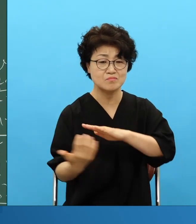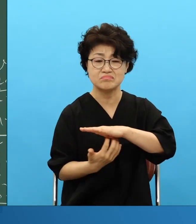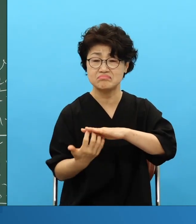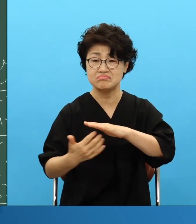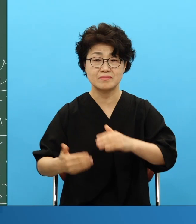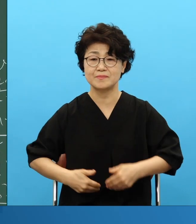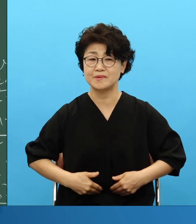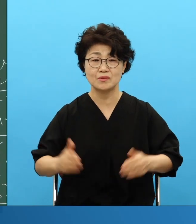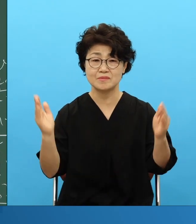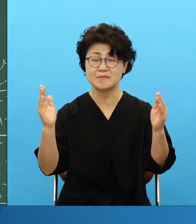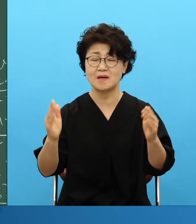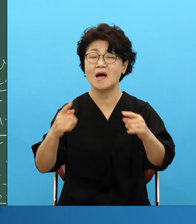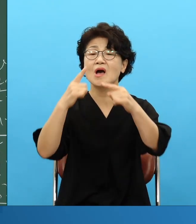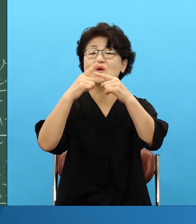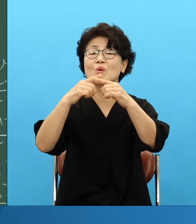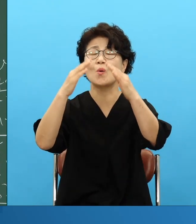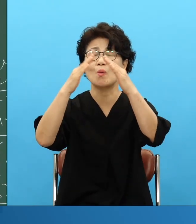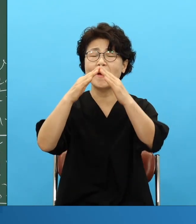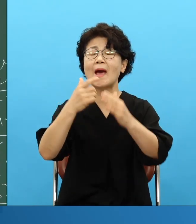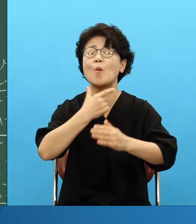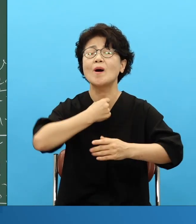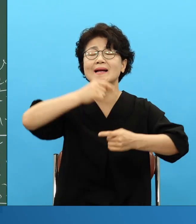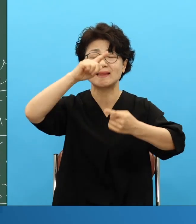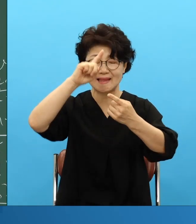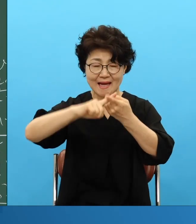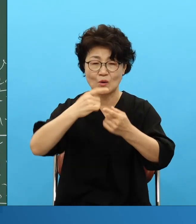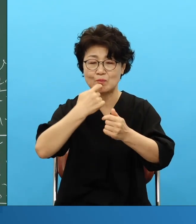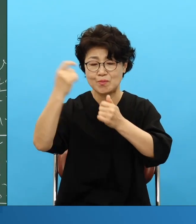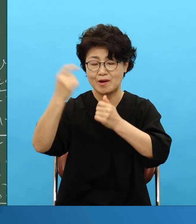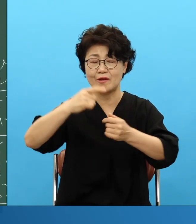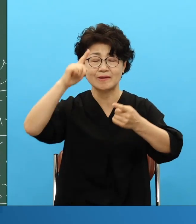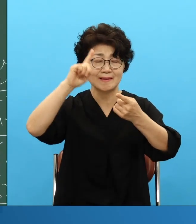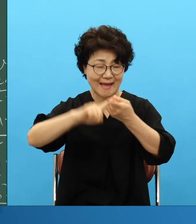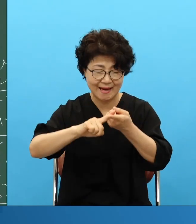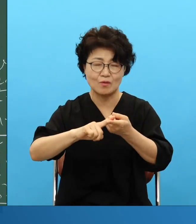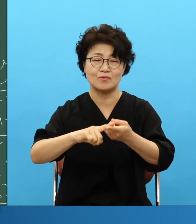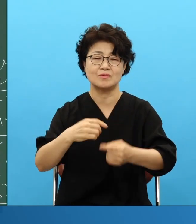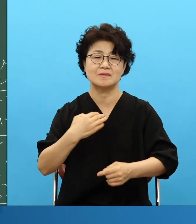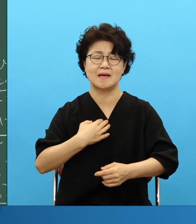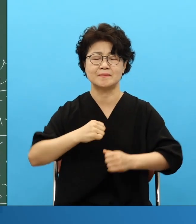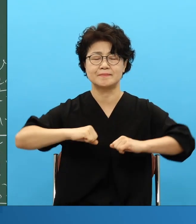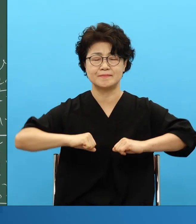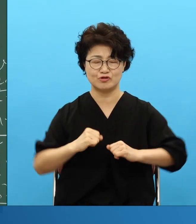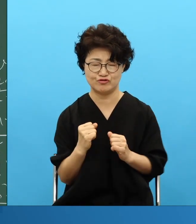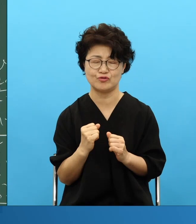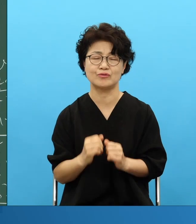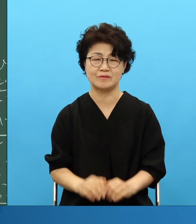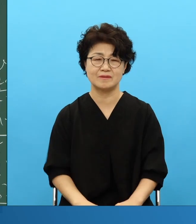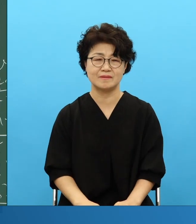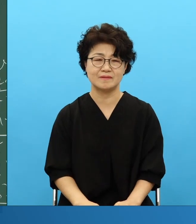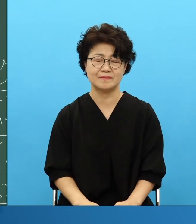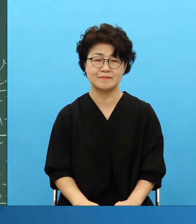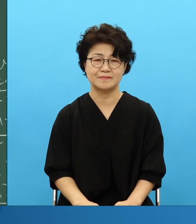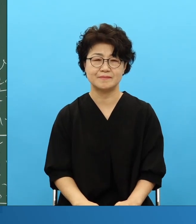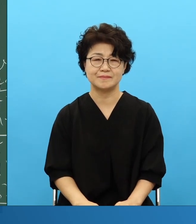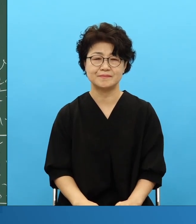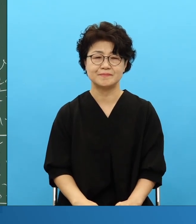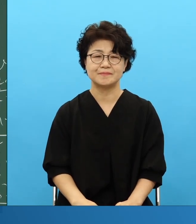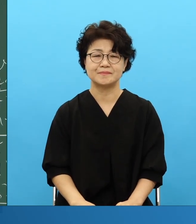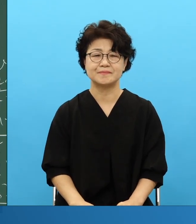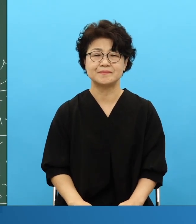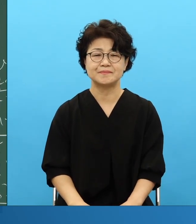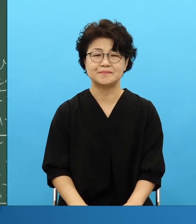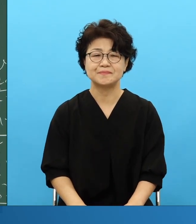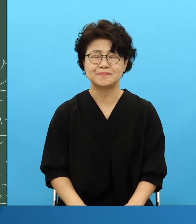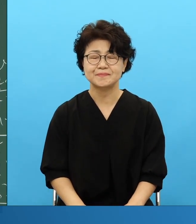pastor, the evangelist, you don't have any thoughts of your own. 다시 또 The church 주일학교 requests. Yes, that's what I did. I 근데 went to Sunday school. 고등부가 조금 부흥되는 일에